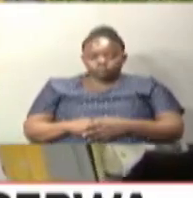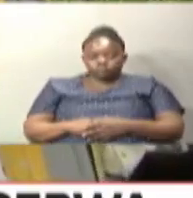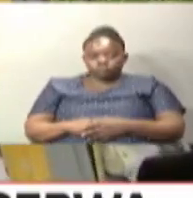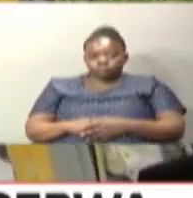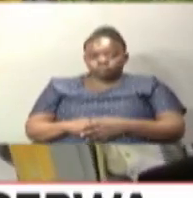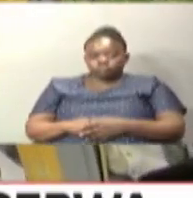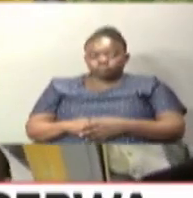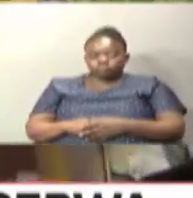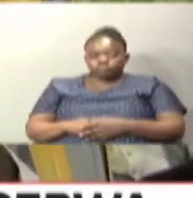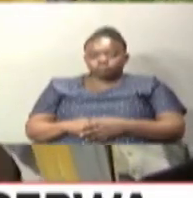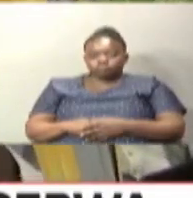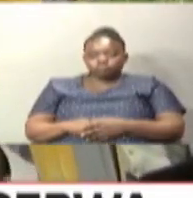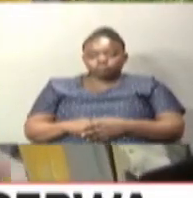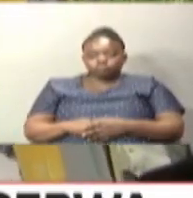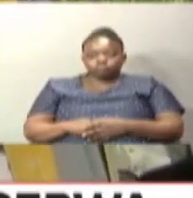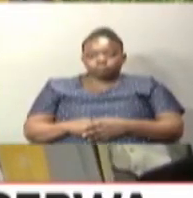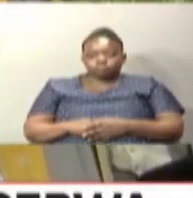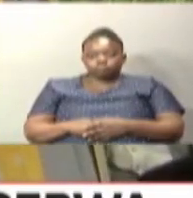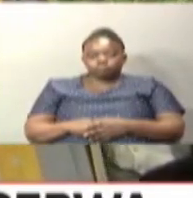obuulira kuwoowa